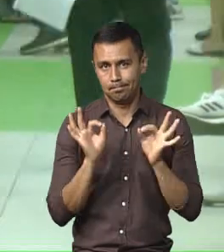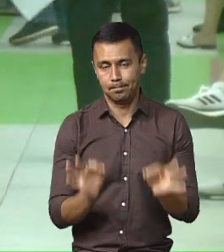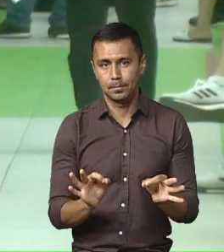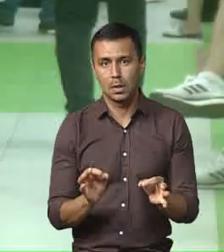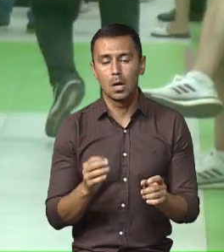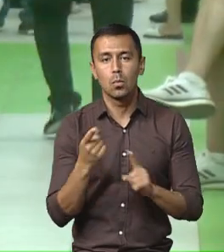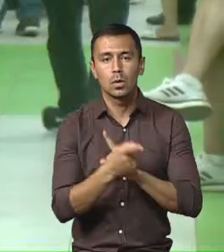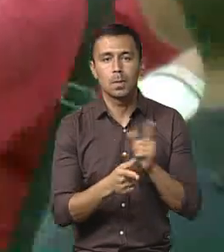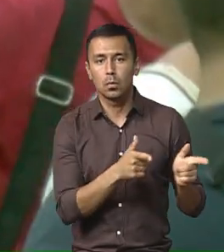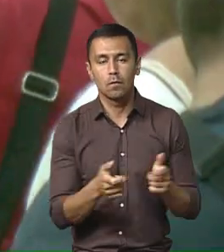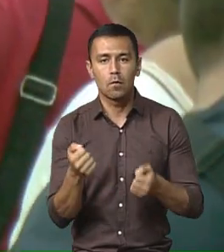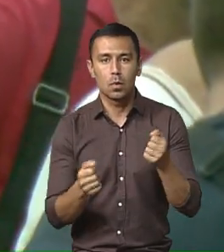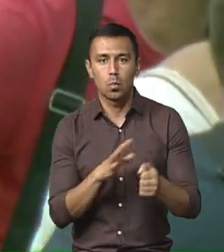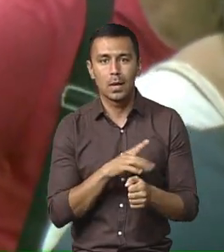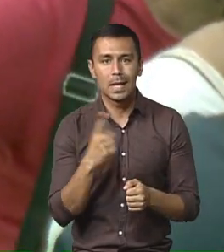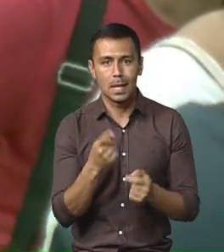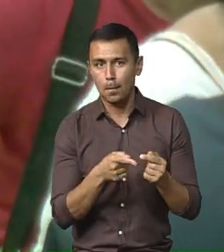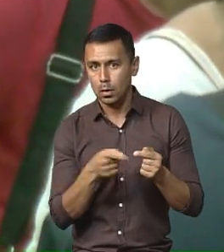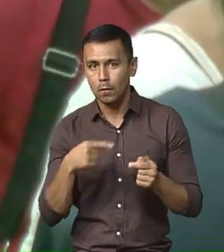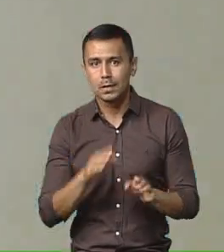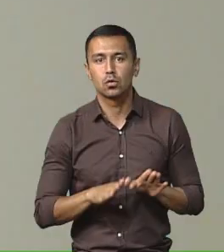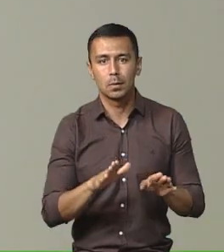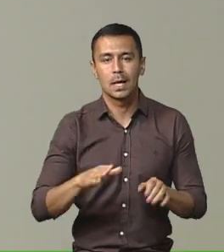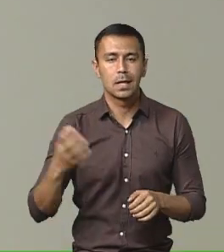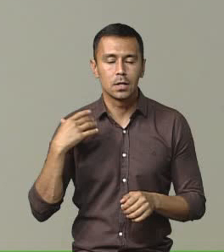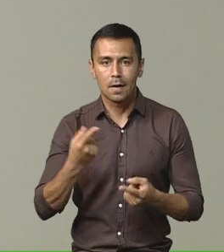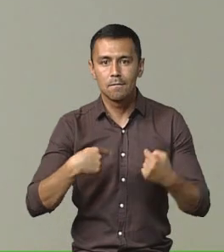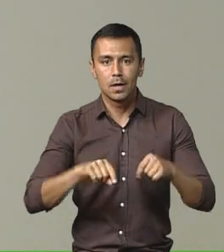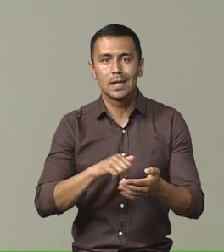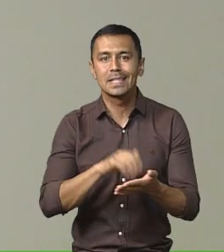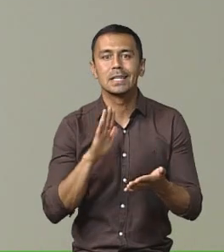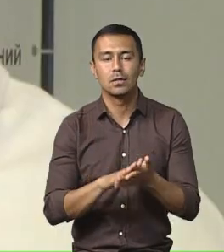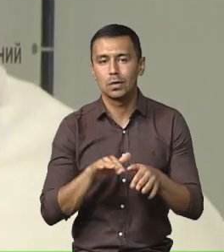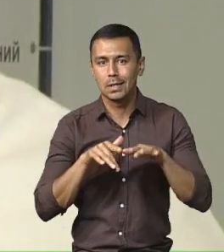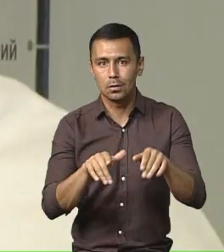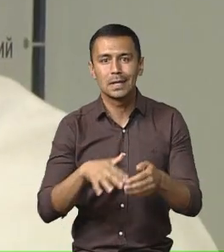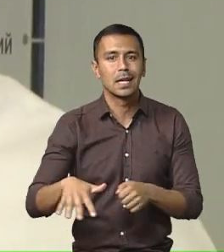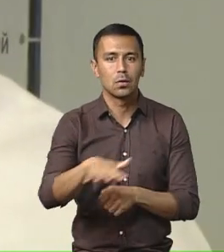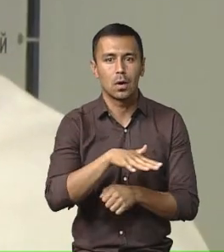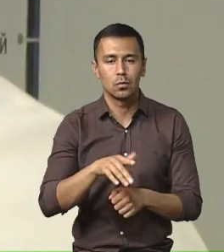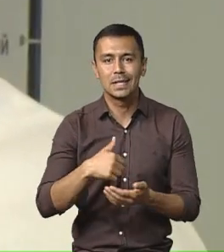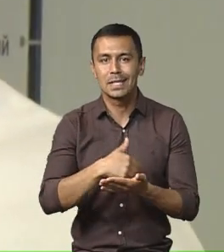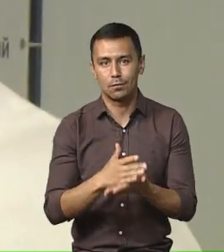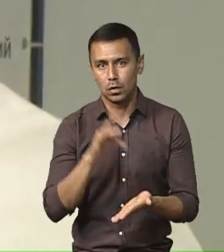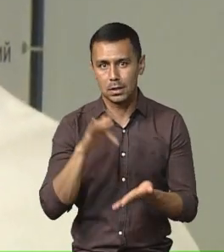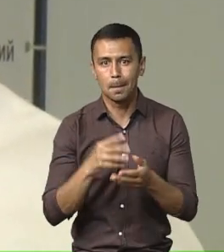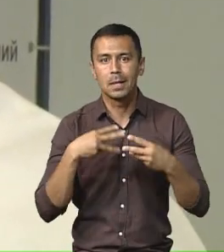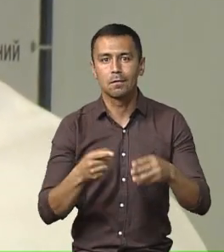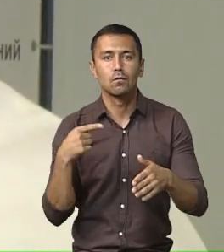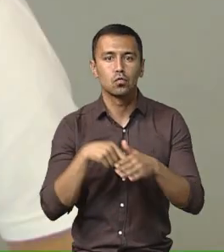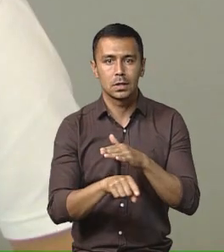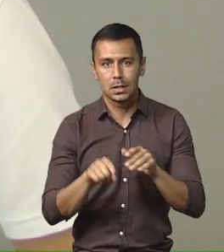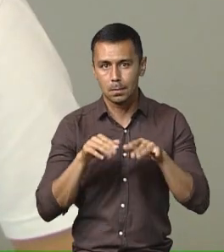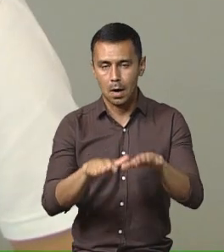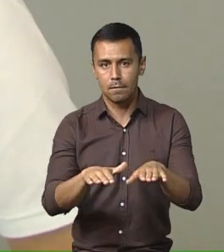змін підготовка водії відбувалася єдиним процесом, каже заступник начальника відділу реєстраційної діяльності територіального сервісного центру Міністерства внутрішніх